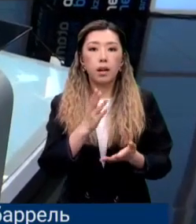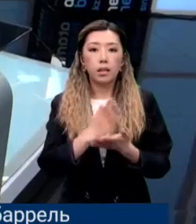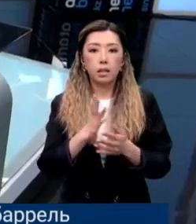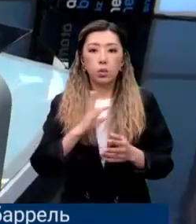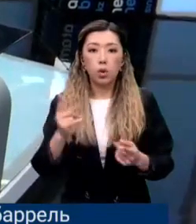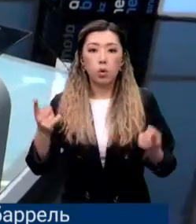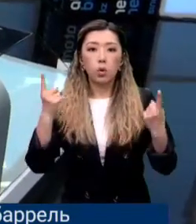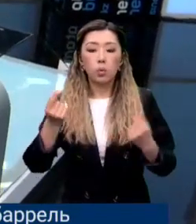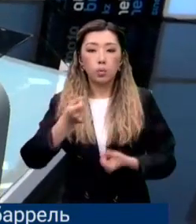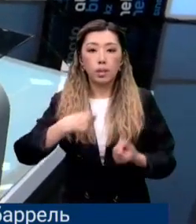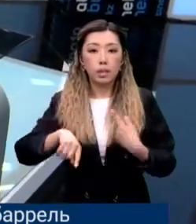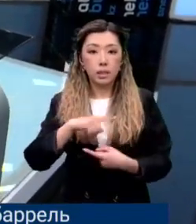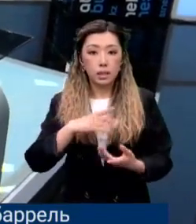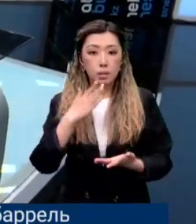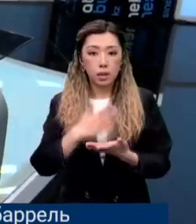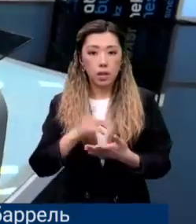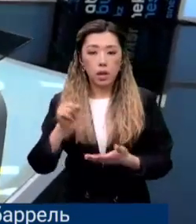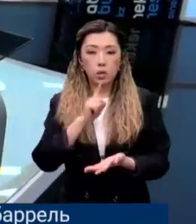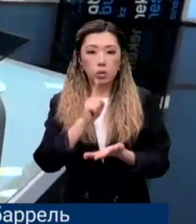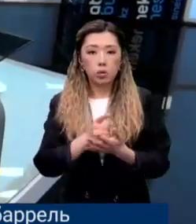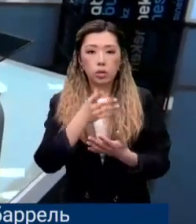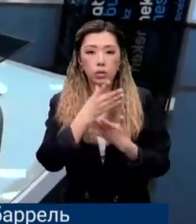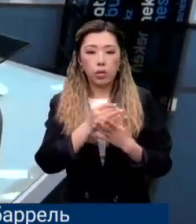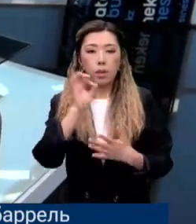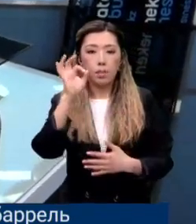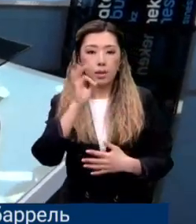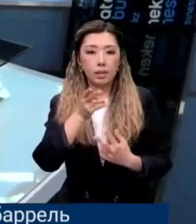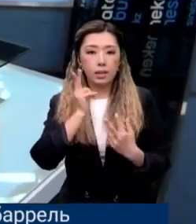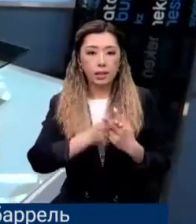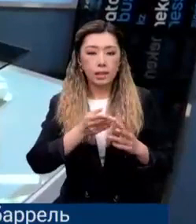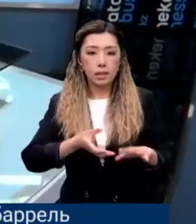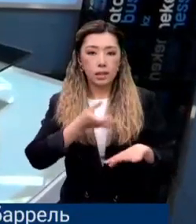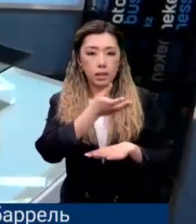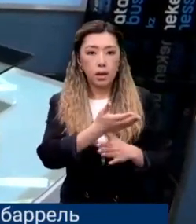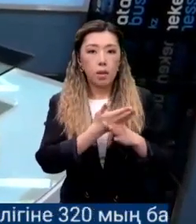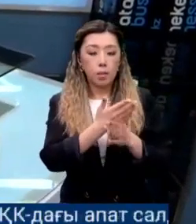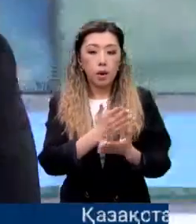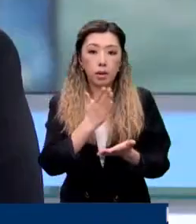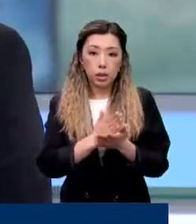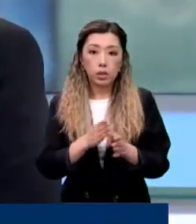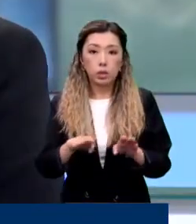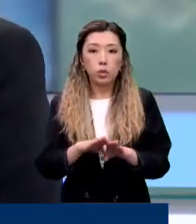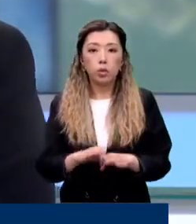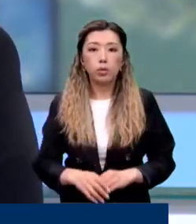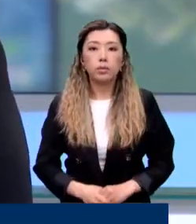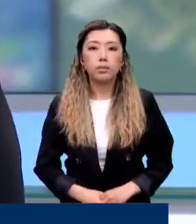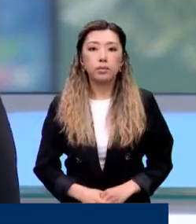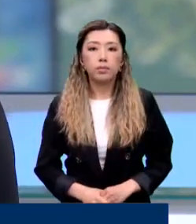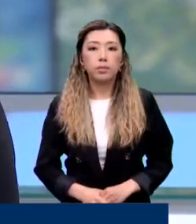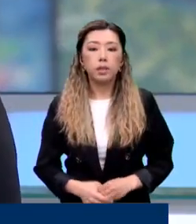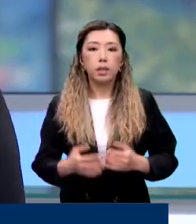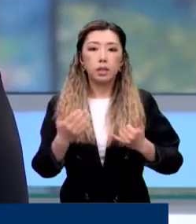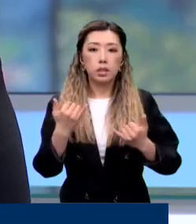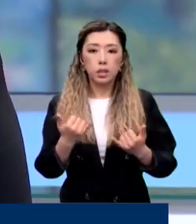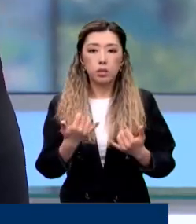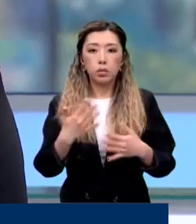крупные предприниматели должны, ну, грубо говоря, делиться с народом. Они это делают? Ну, сегодня, наверное, не